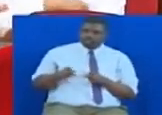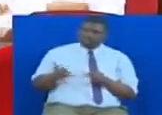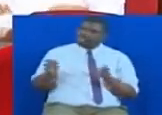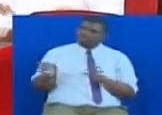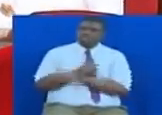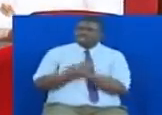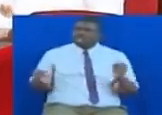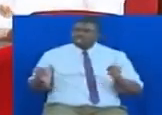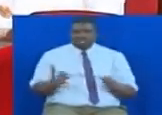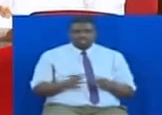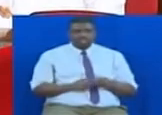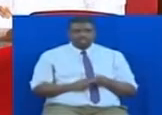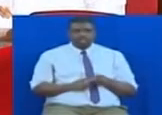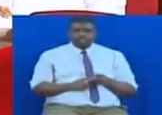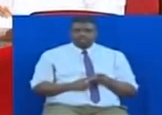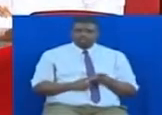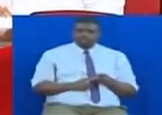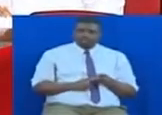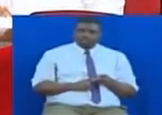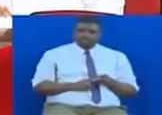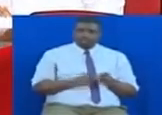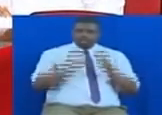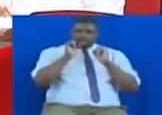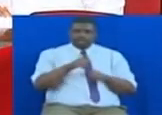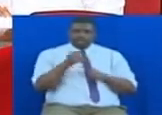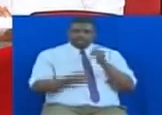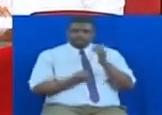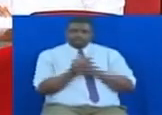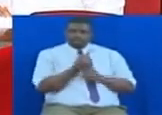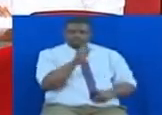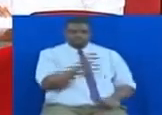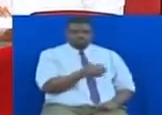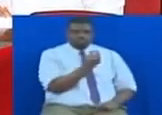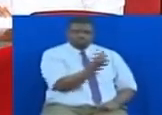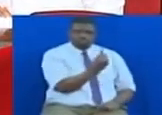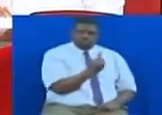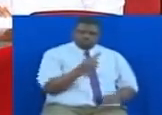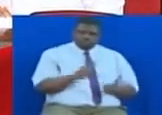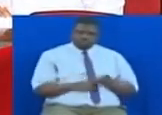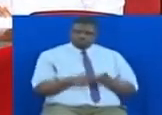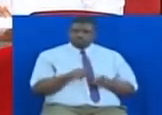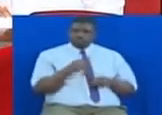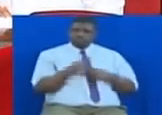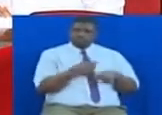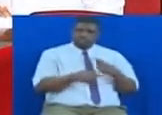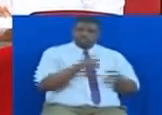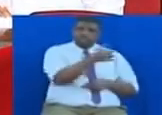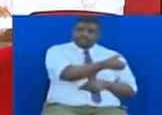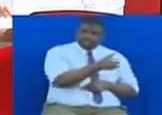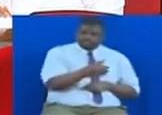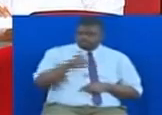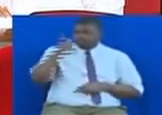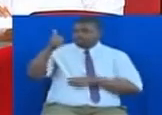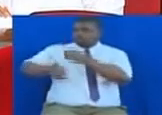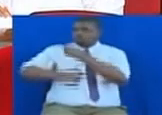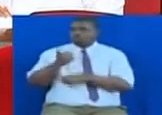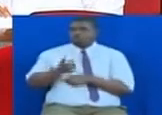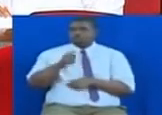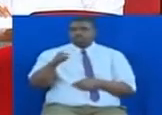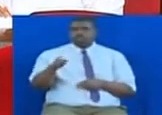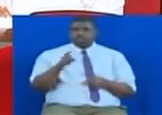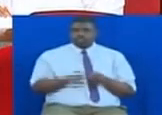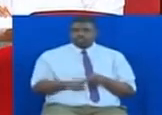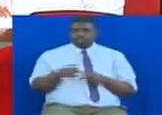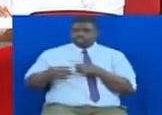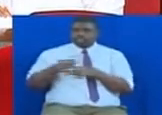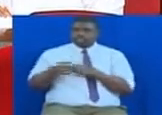haiwezekani. Lazima atoke mtu mmoja atupeleke mbele tusogee. Na aina hii ya uongozi wa Rais Magufuli ilipaswa